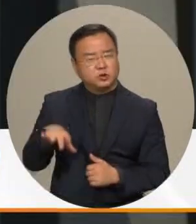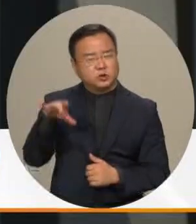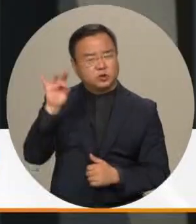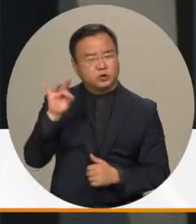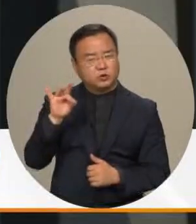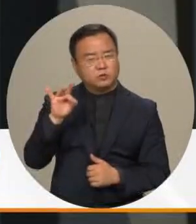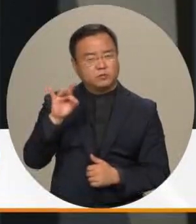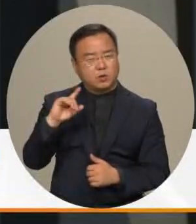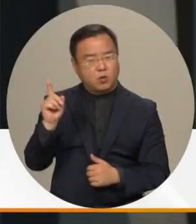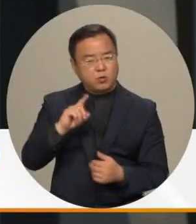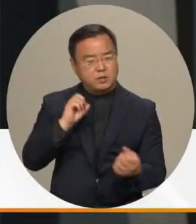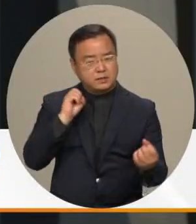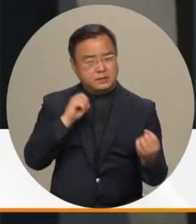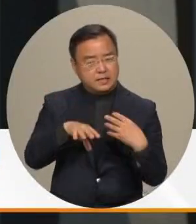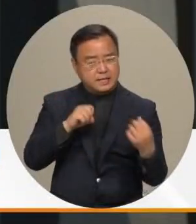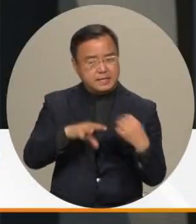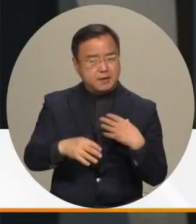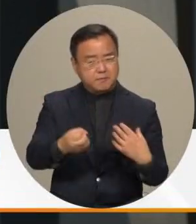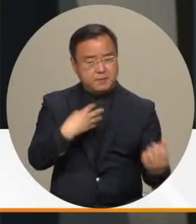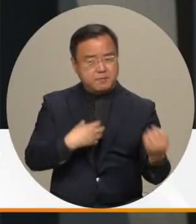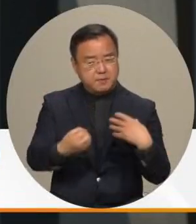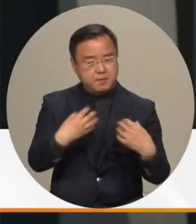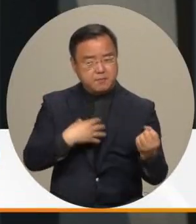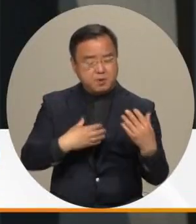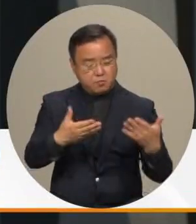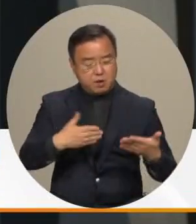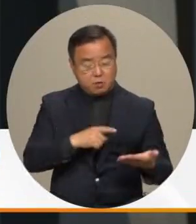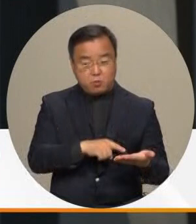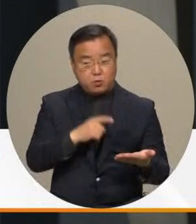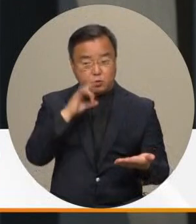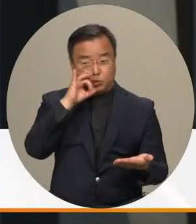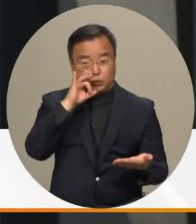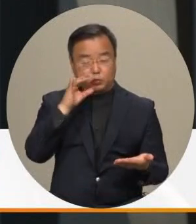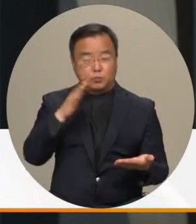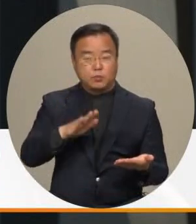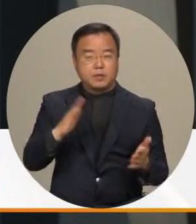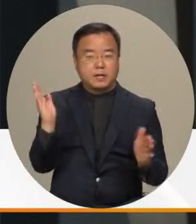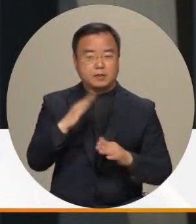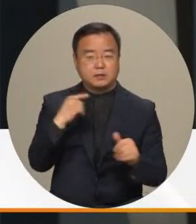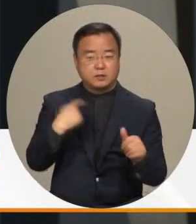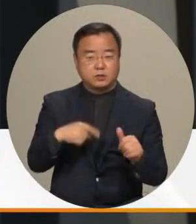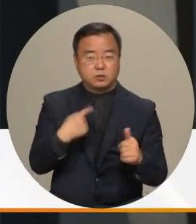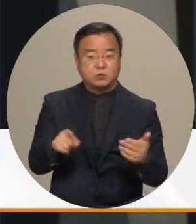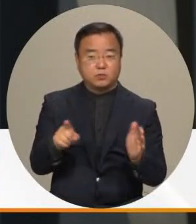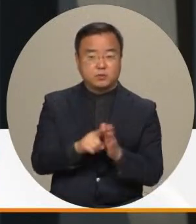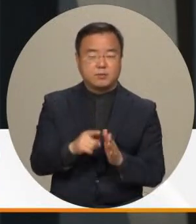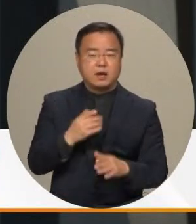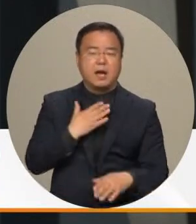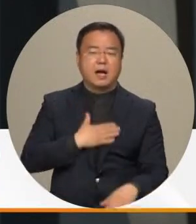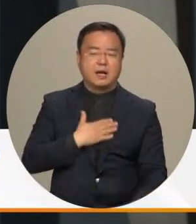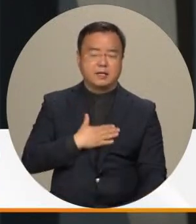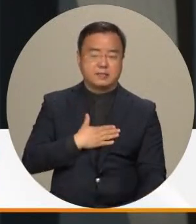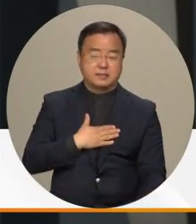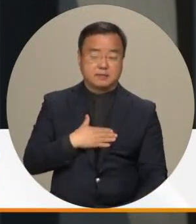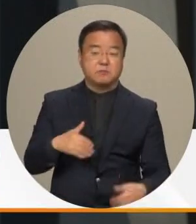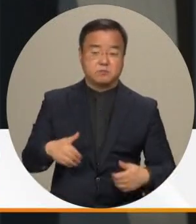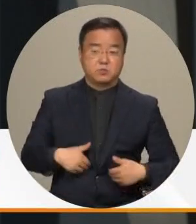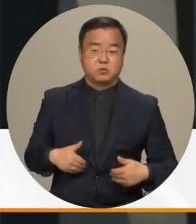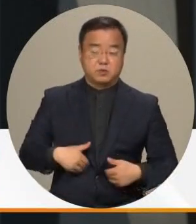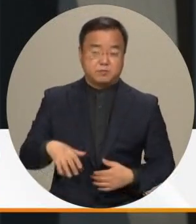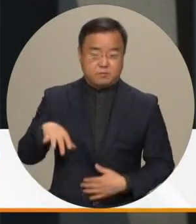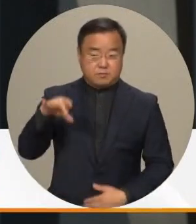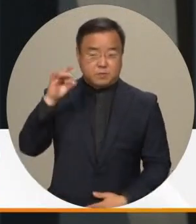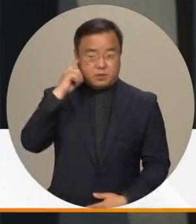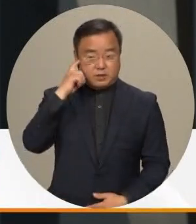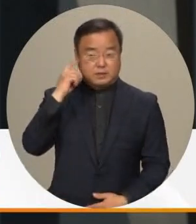어떤 대답을 쏟아 놓을까 좀 사실 궁금한 점이었는데 학생 지도를 위해서 제대로 일단 제가 알아야 되겠다는 생각을 또 하게